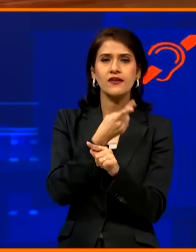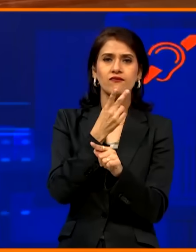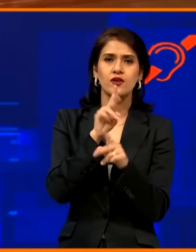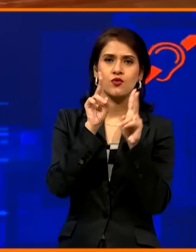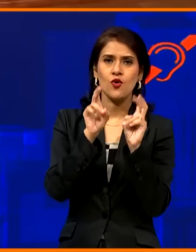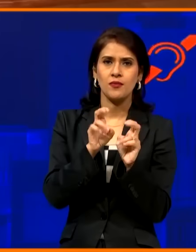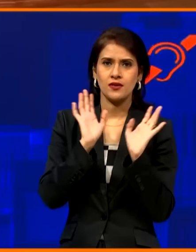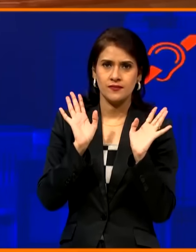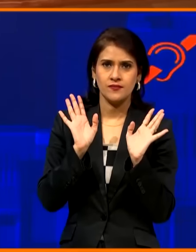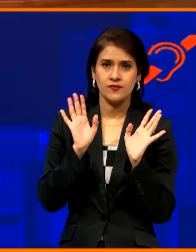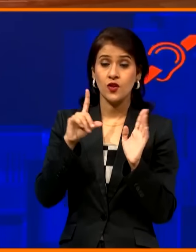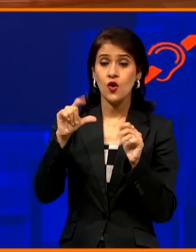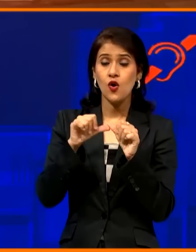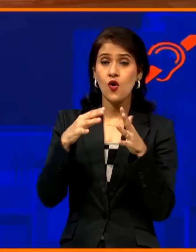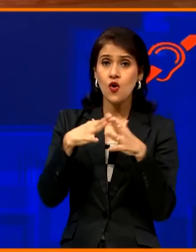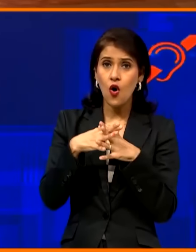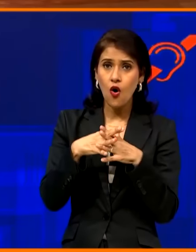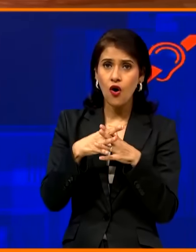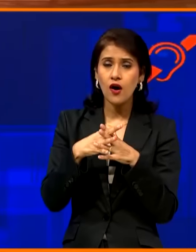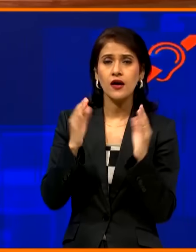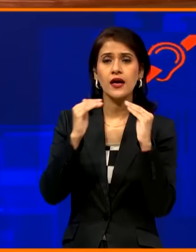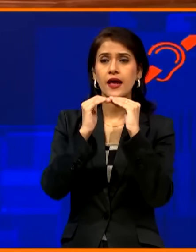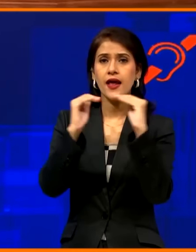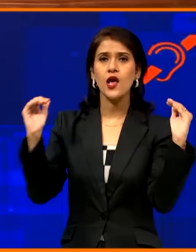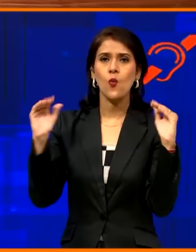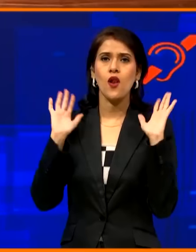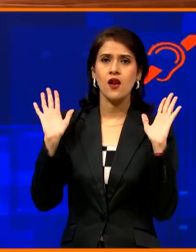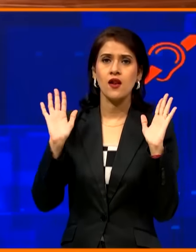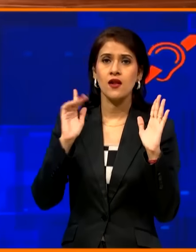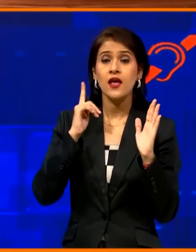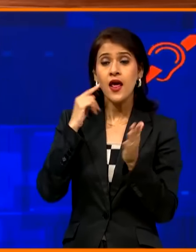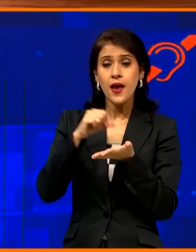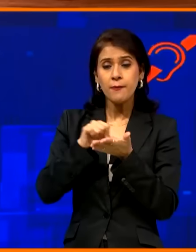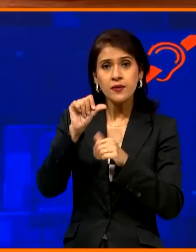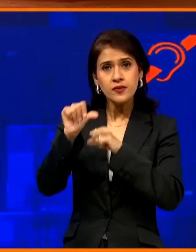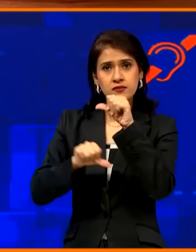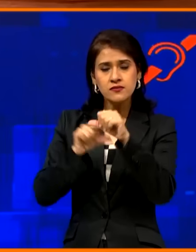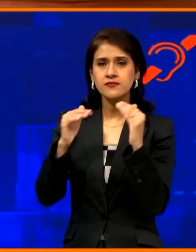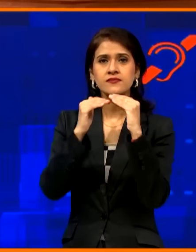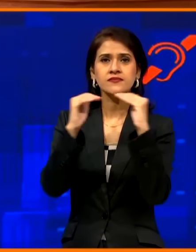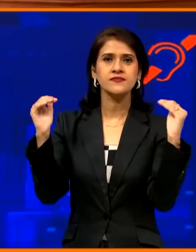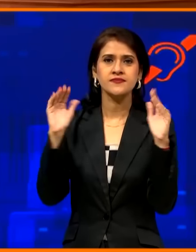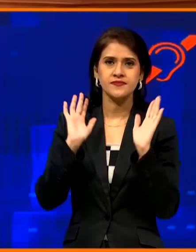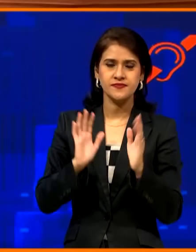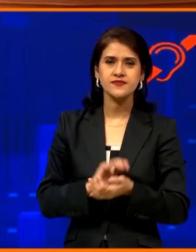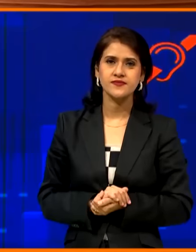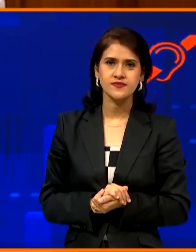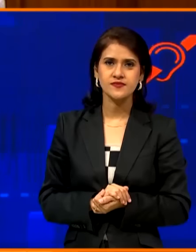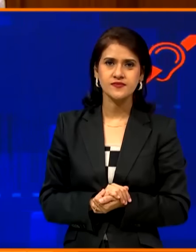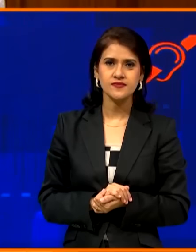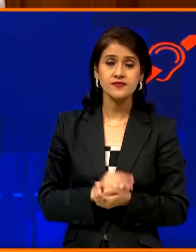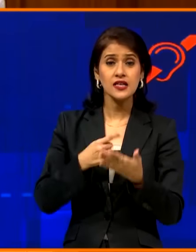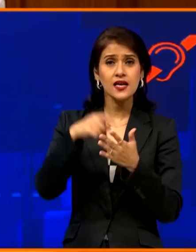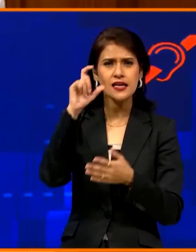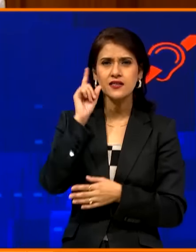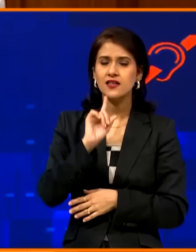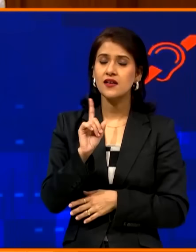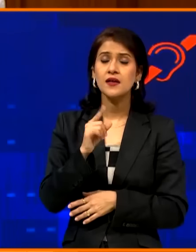इंप्लीमेंटेशन सबके लिए बराबर और एक जैसा होना चाहिए गलत तरीके से नहीं होना चाहिए लेकिन अगर आपके जैसे